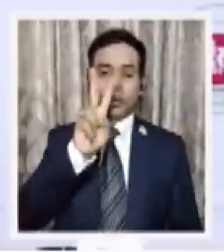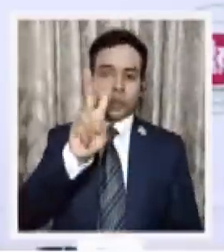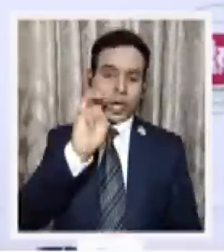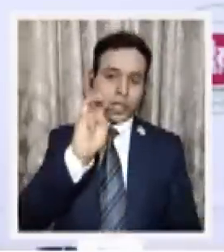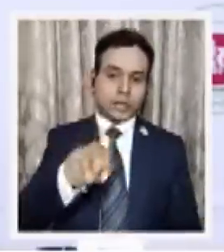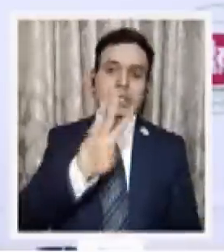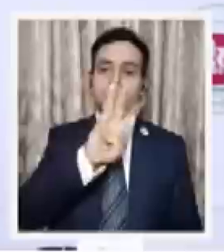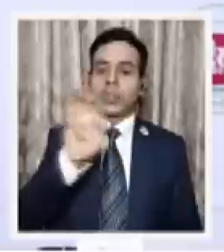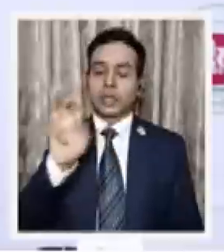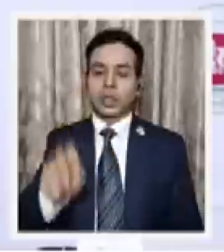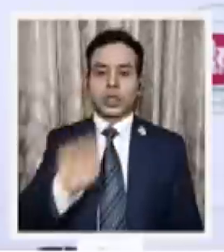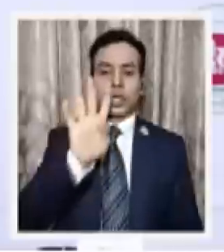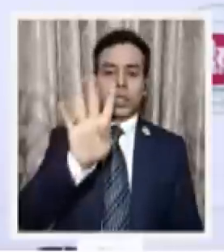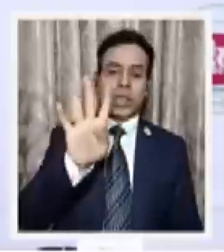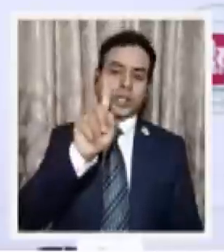182,341 জন।